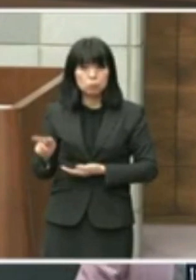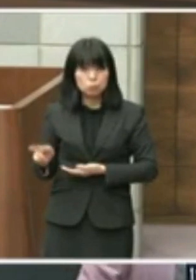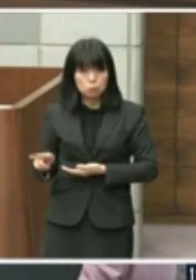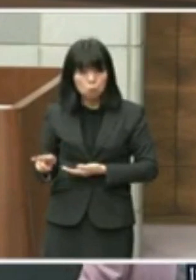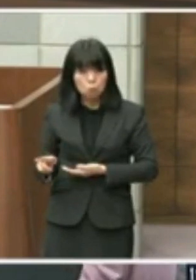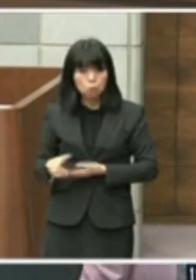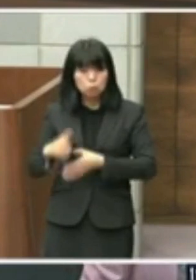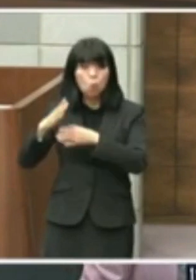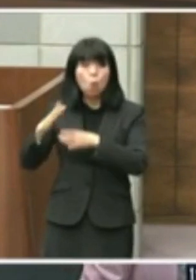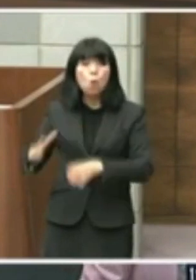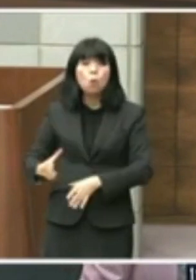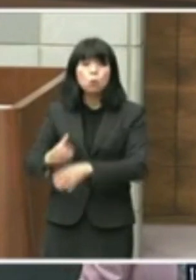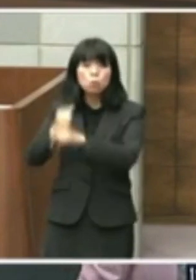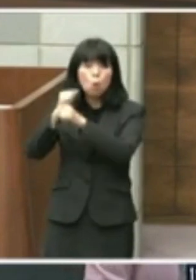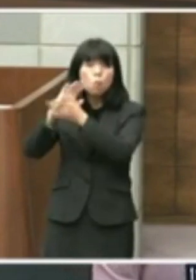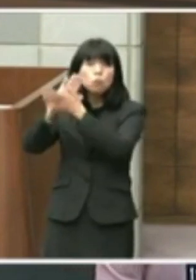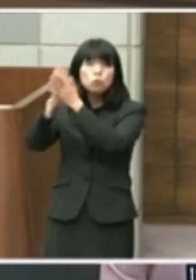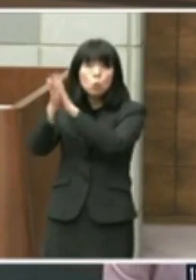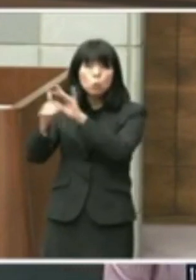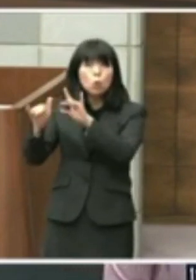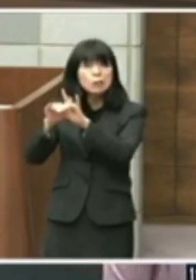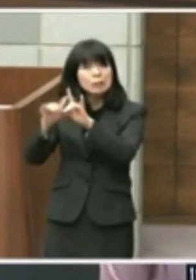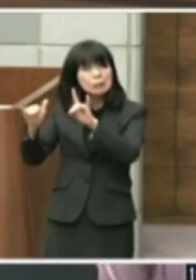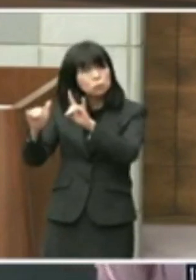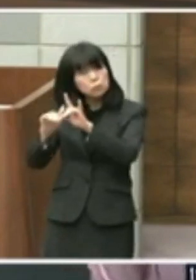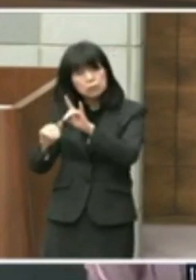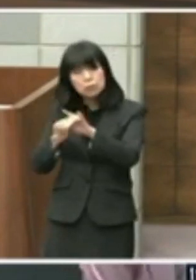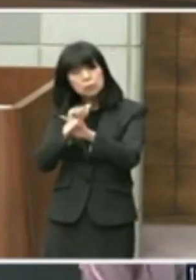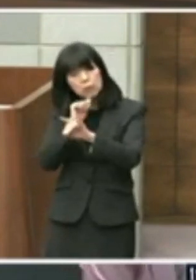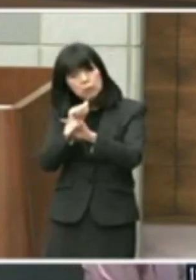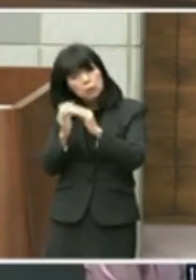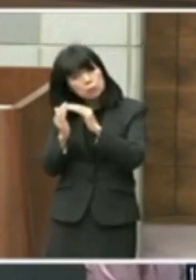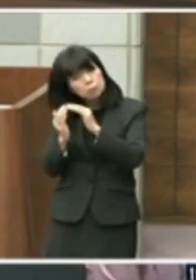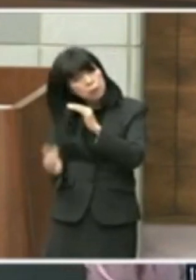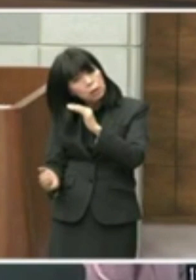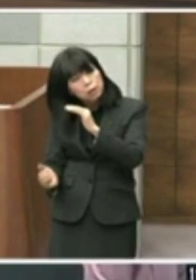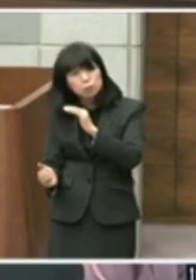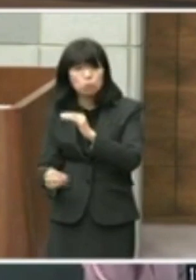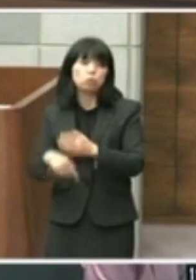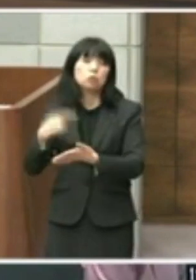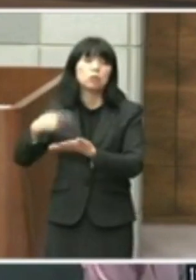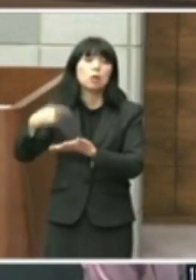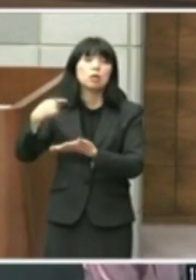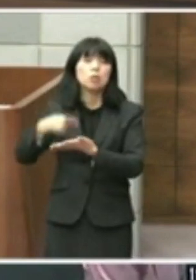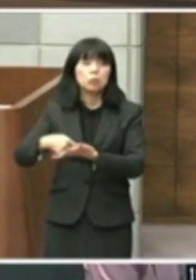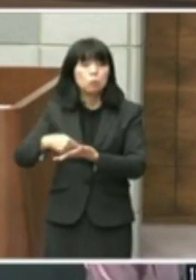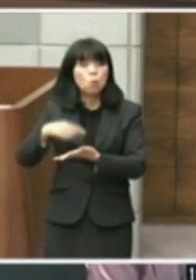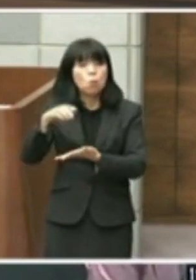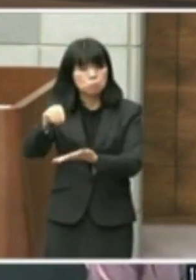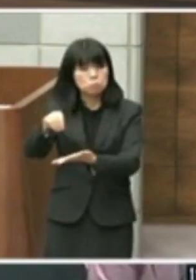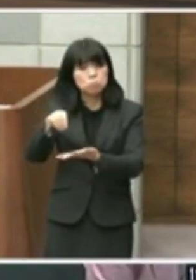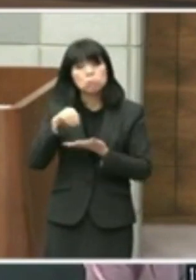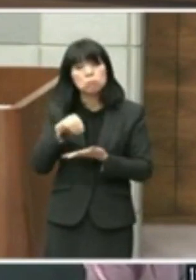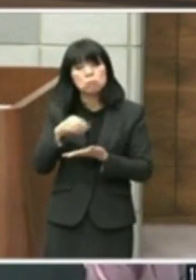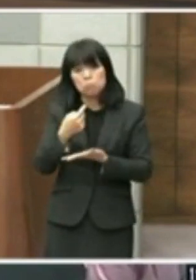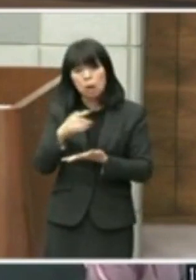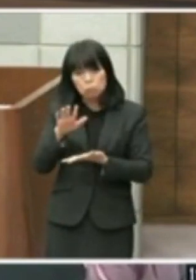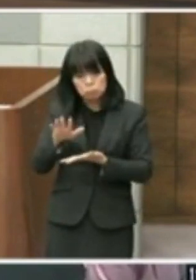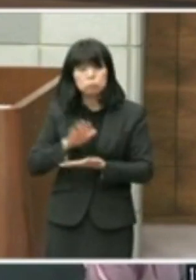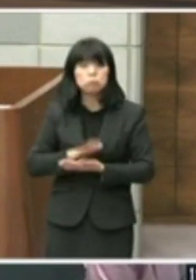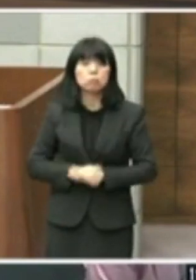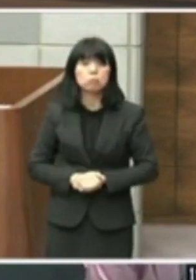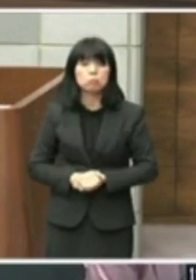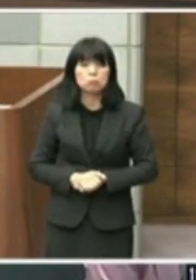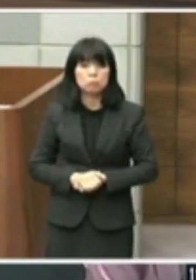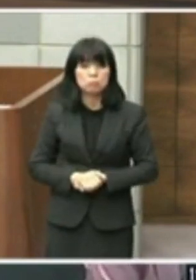総務省の基準を満たしてないのではないかというようなですねご指摘も実は私いただいておりまして、